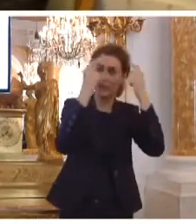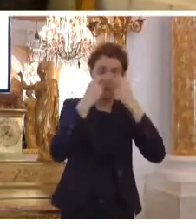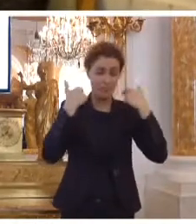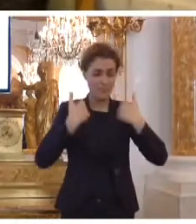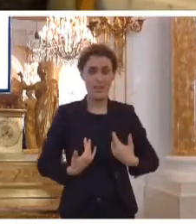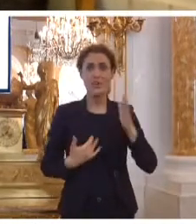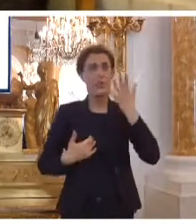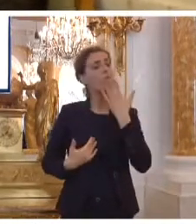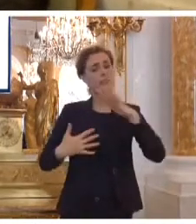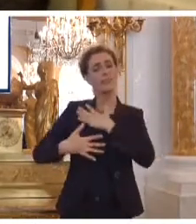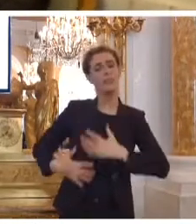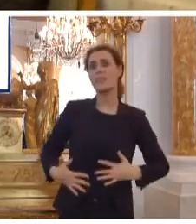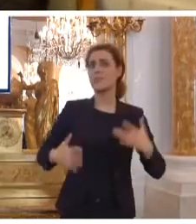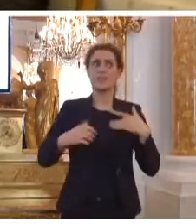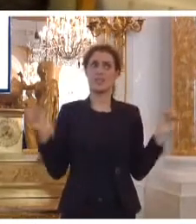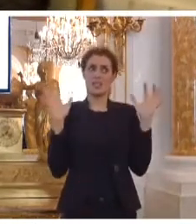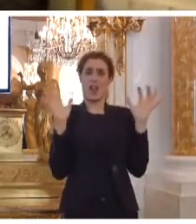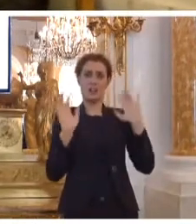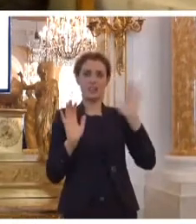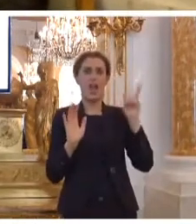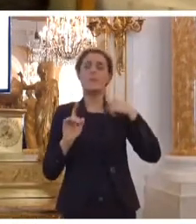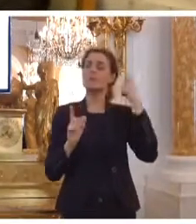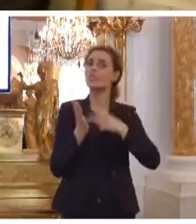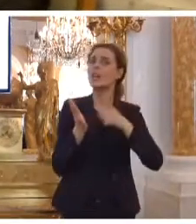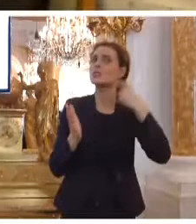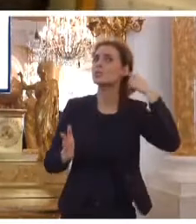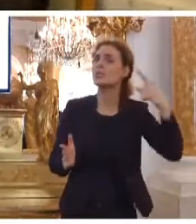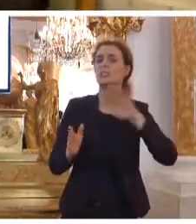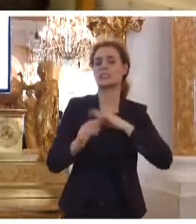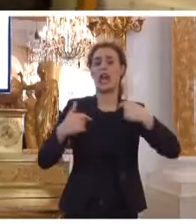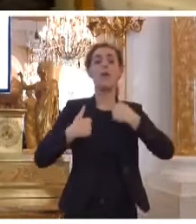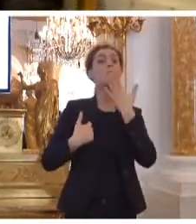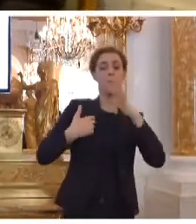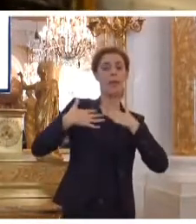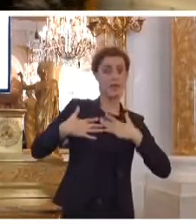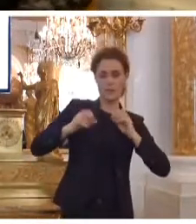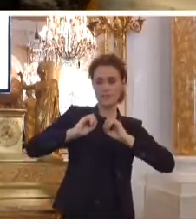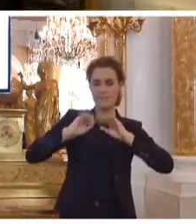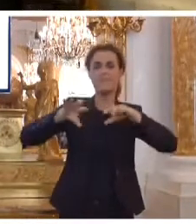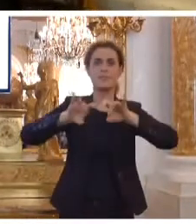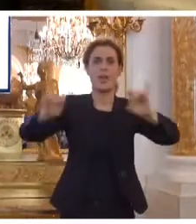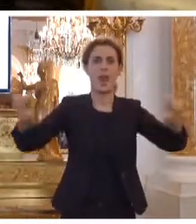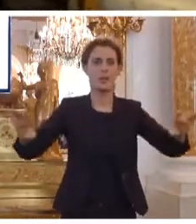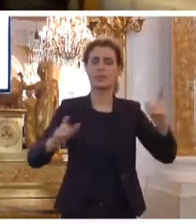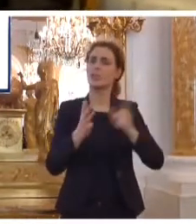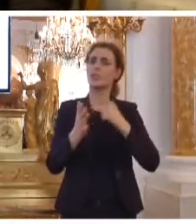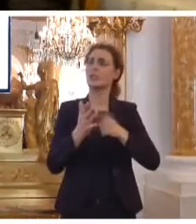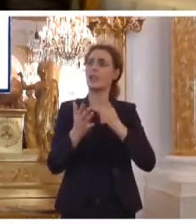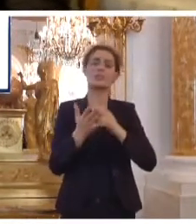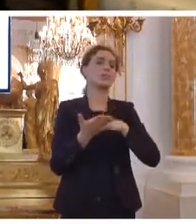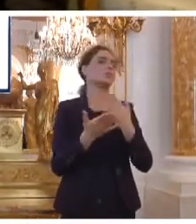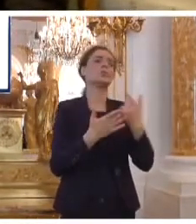nie zarażamy, bo często to słyszymy, że można od nas się zarazić. Nie jesteśmy często wpuszczani na